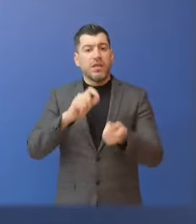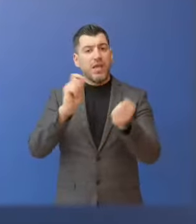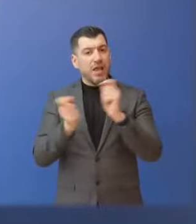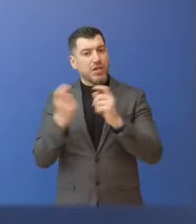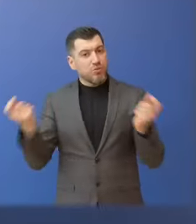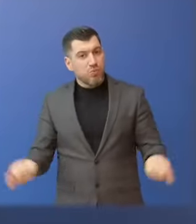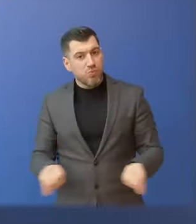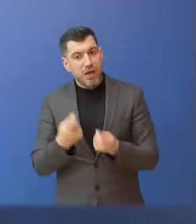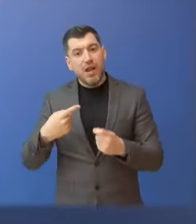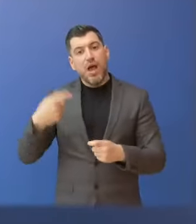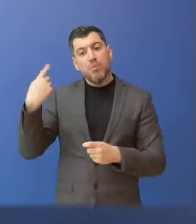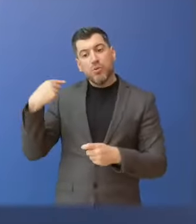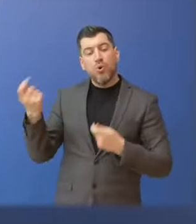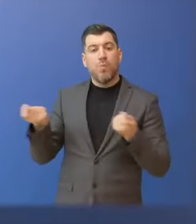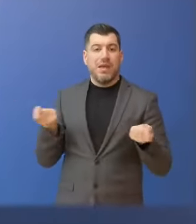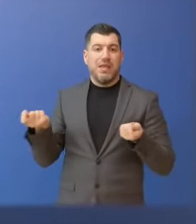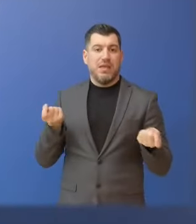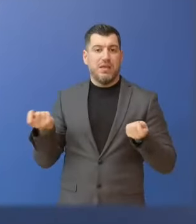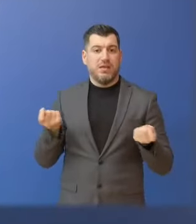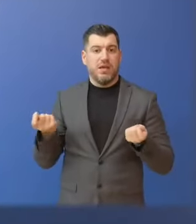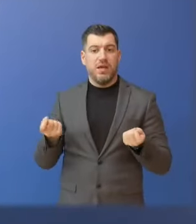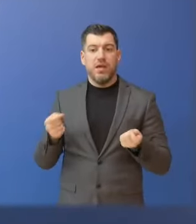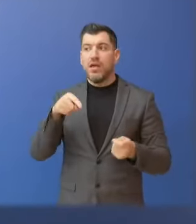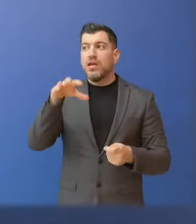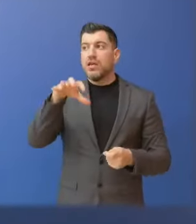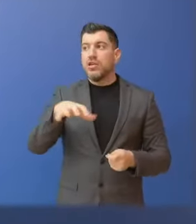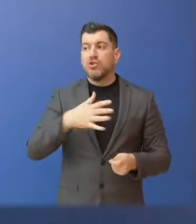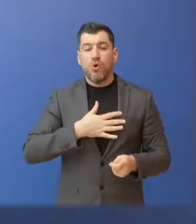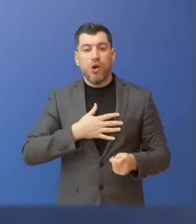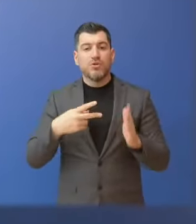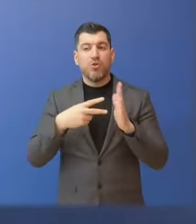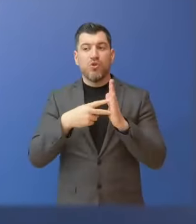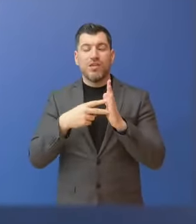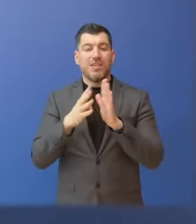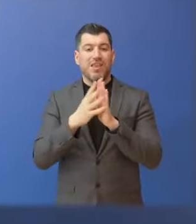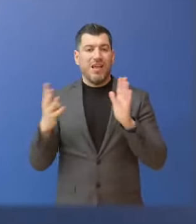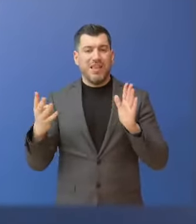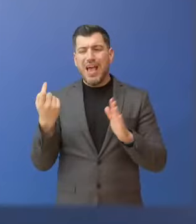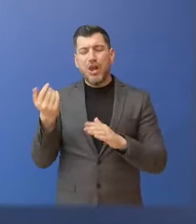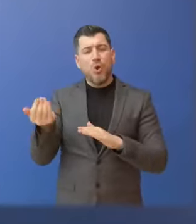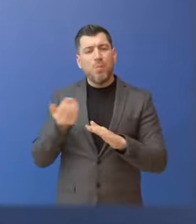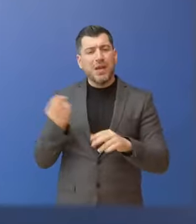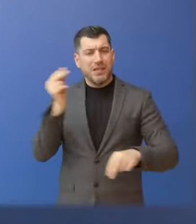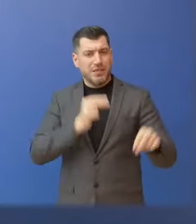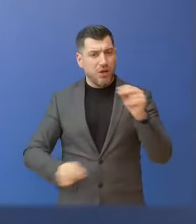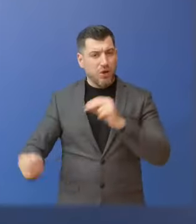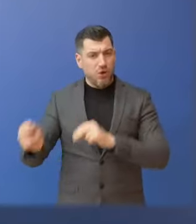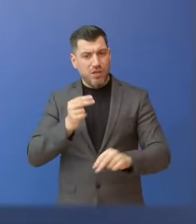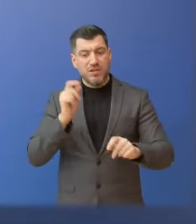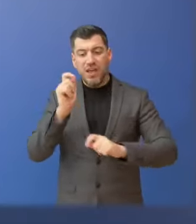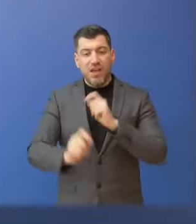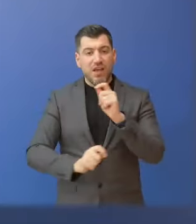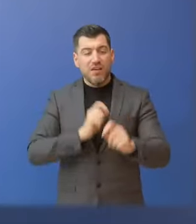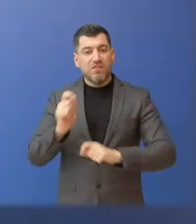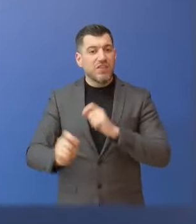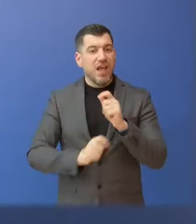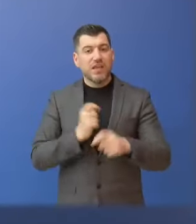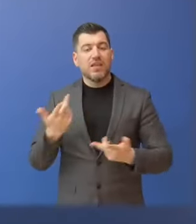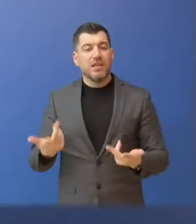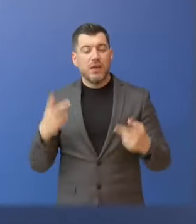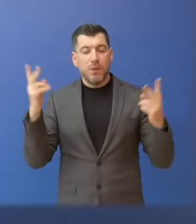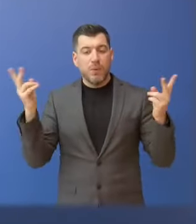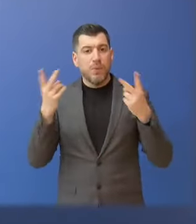δικαιωση σας θυμίζω ότι στη χώρα μας το 2019 λίγο πριν τις εκλογές νομοθετήθηκε πλημμεληματική